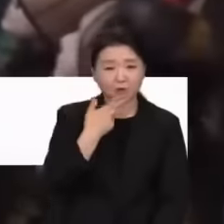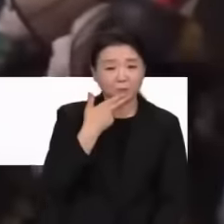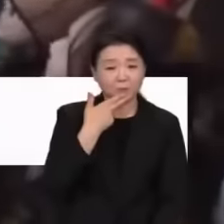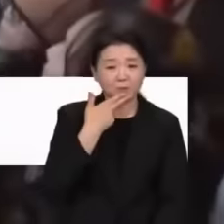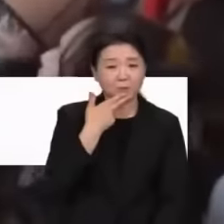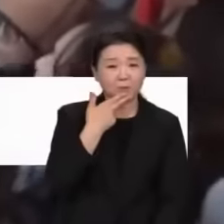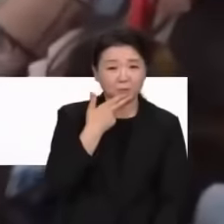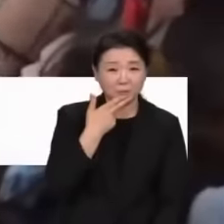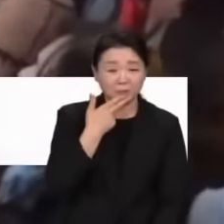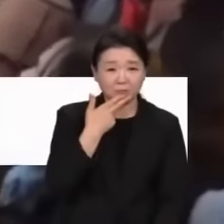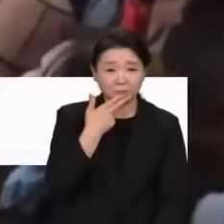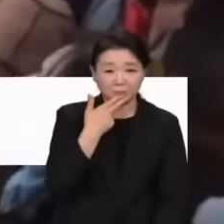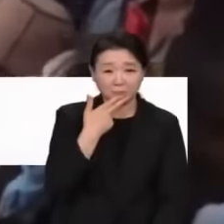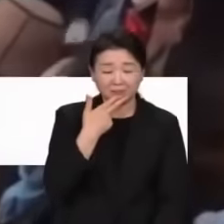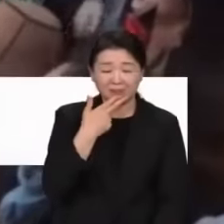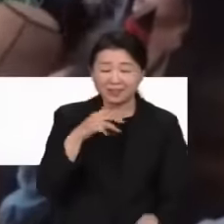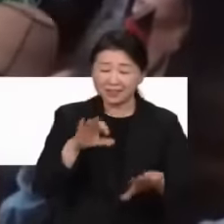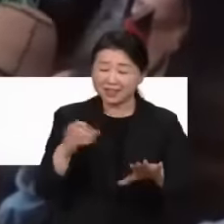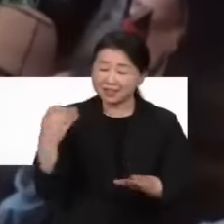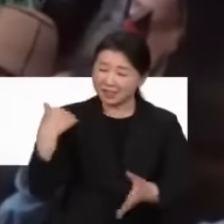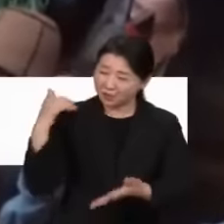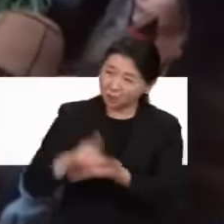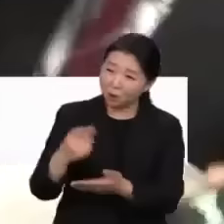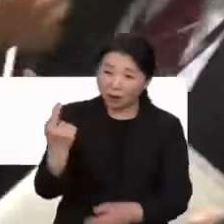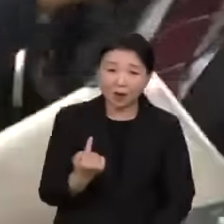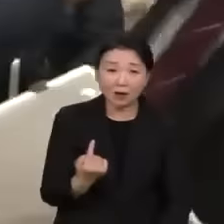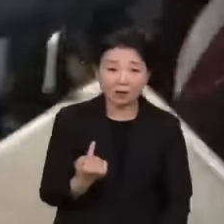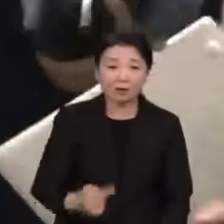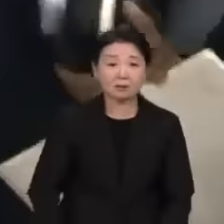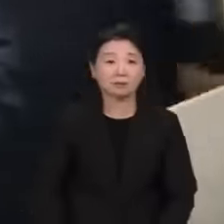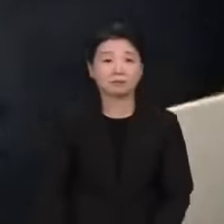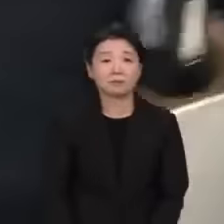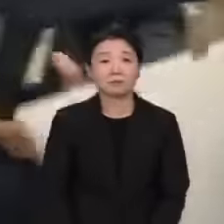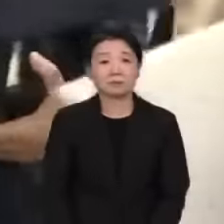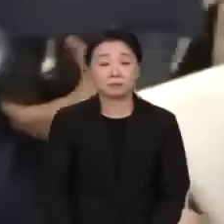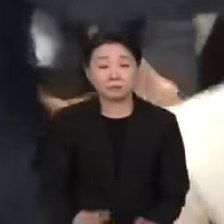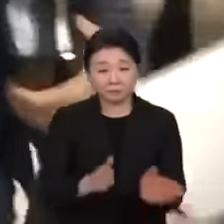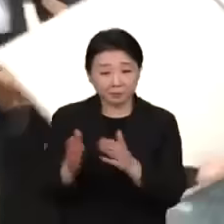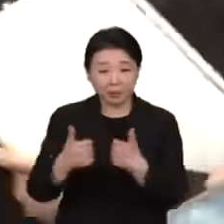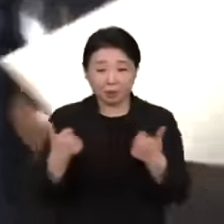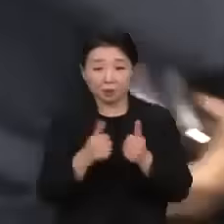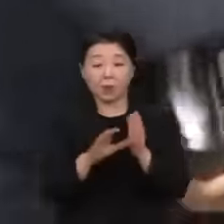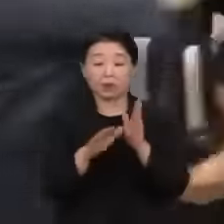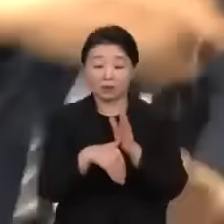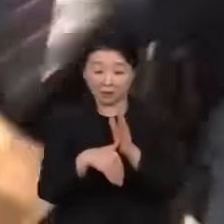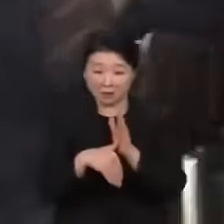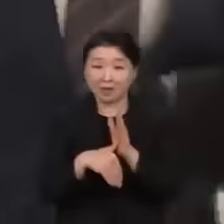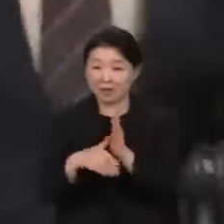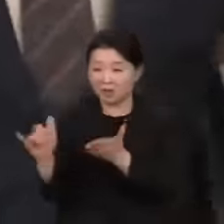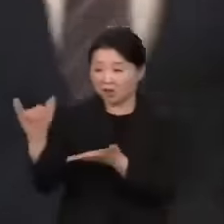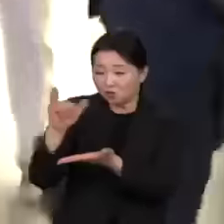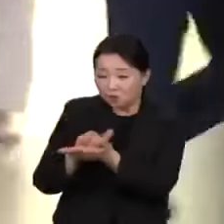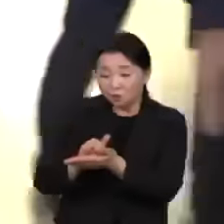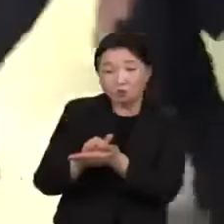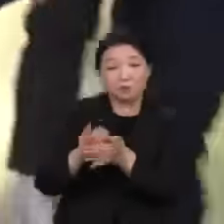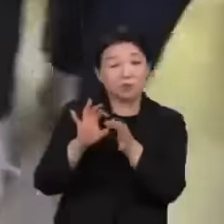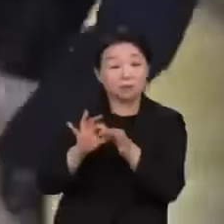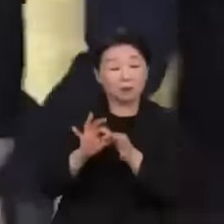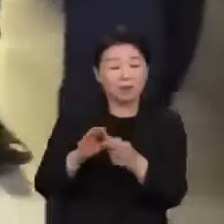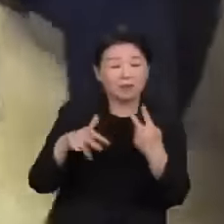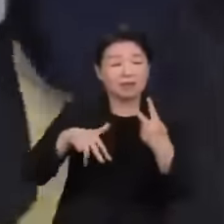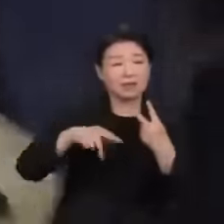이제 되돌아오게 하겠다고 합니다. 정부 회의 일정으로 귀국하는 상황에 대해선 2차 약속